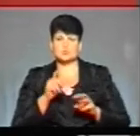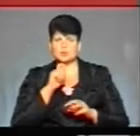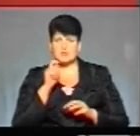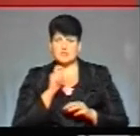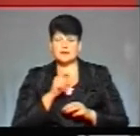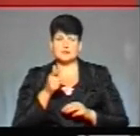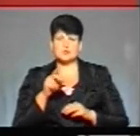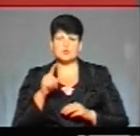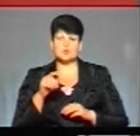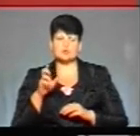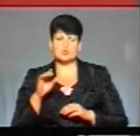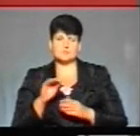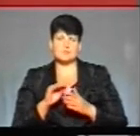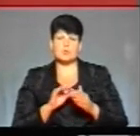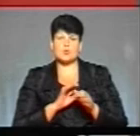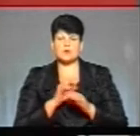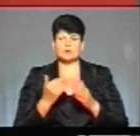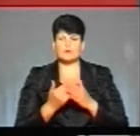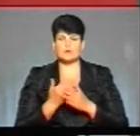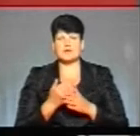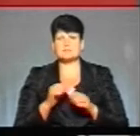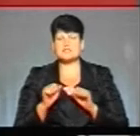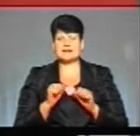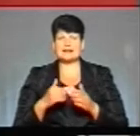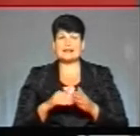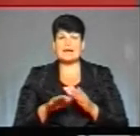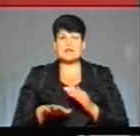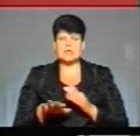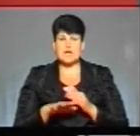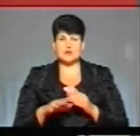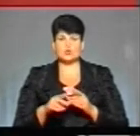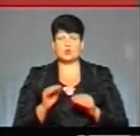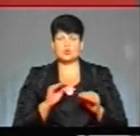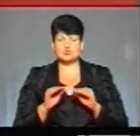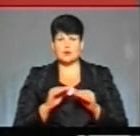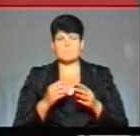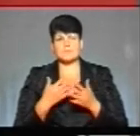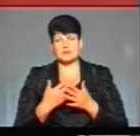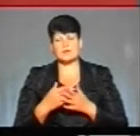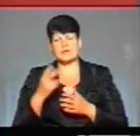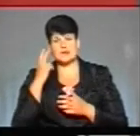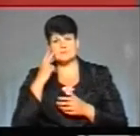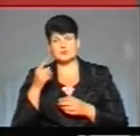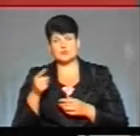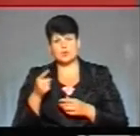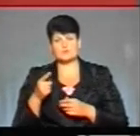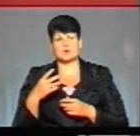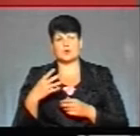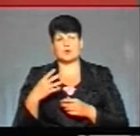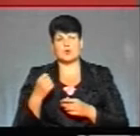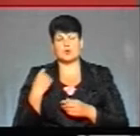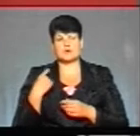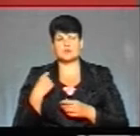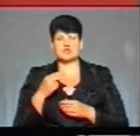опублікував проект нового адміністративного територіального устрою моделі Київської, Тернопільської та Черкаської областей. На